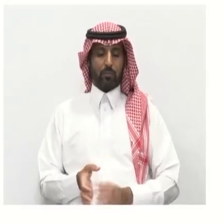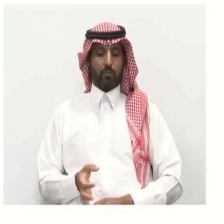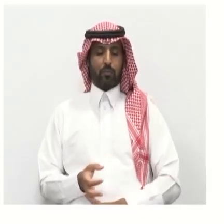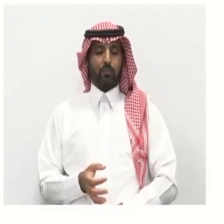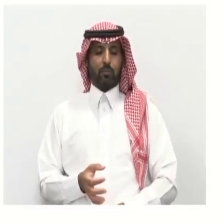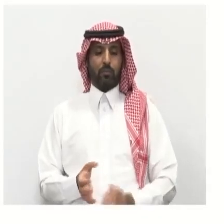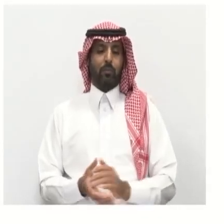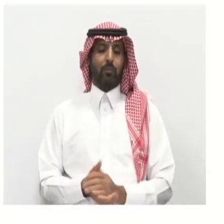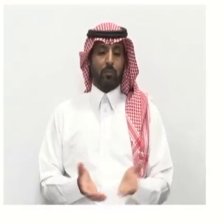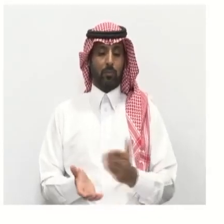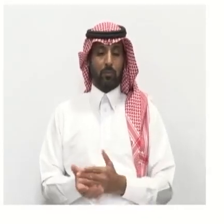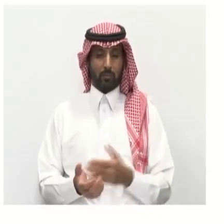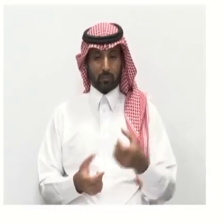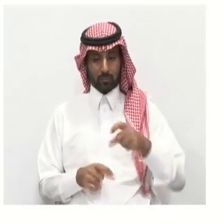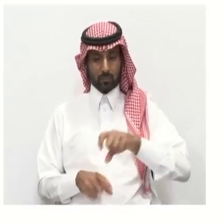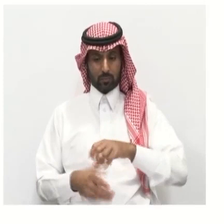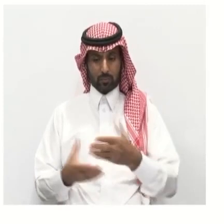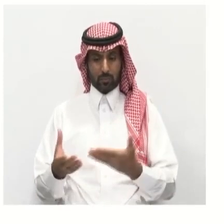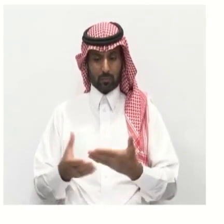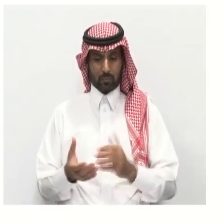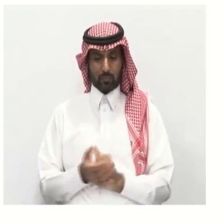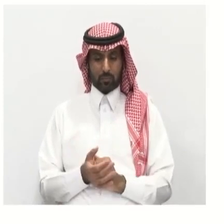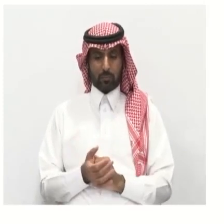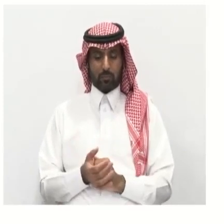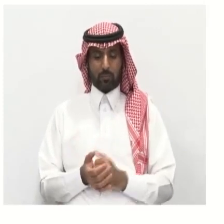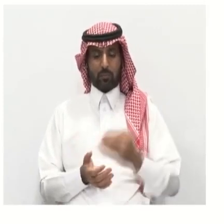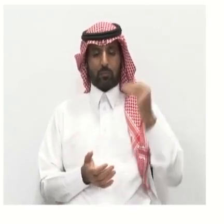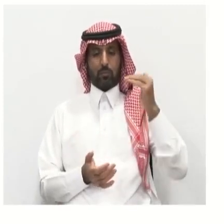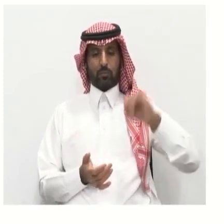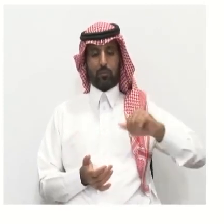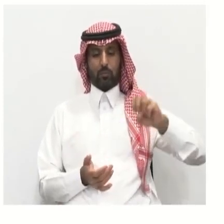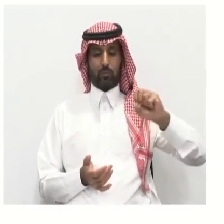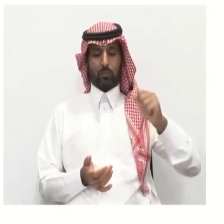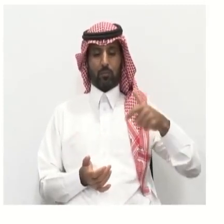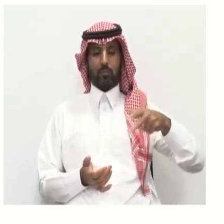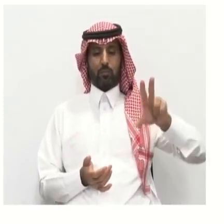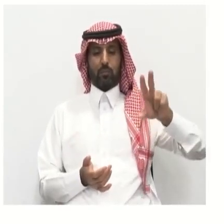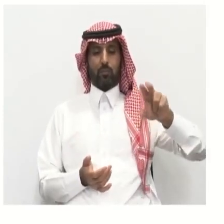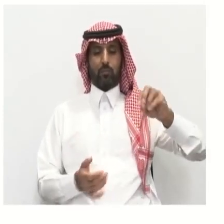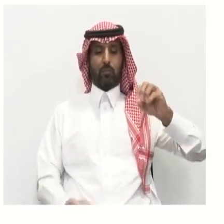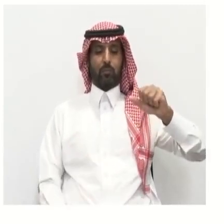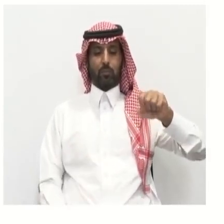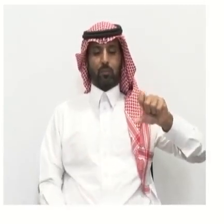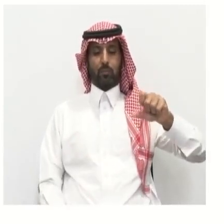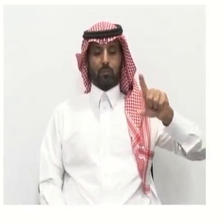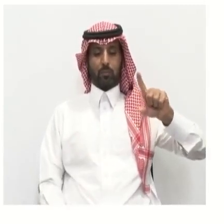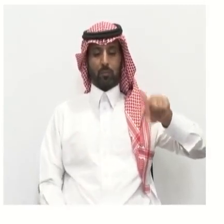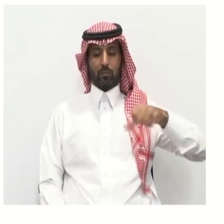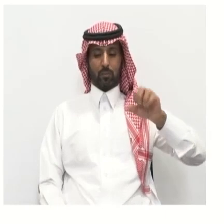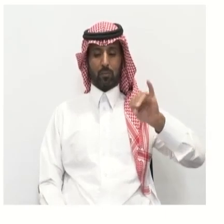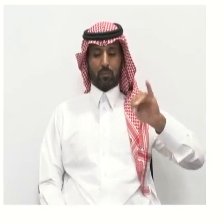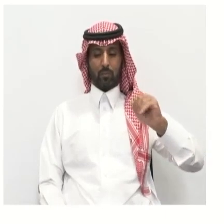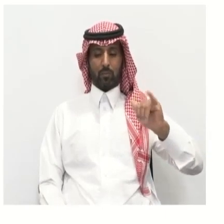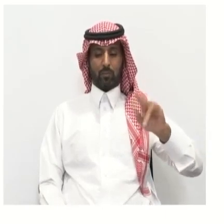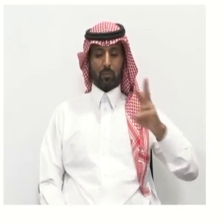التفاعل لدينا تفاعل اخر ما بين حمض الهيدرو بروميك لصيغه h بي ار مع